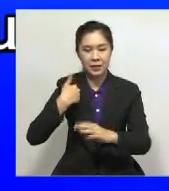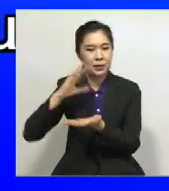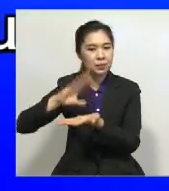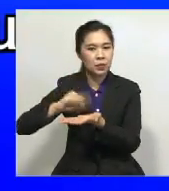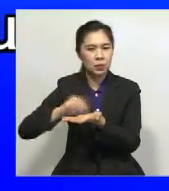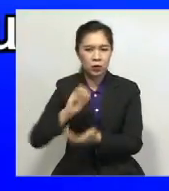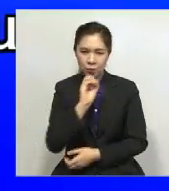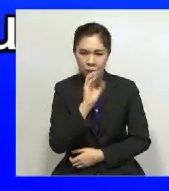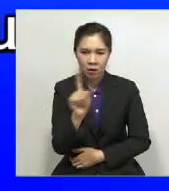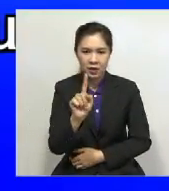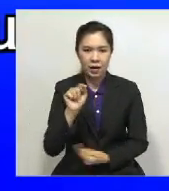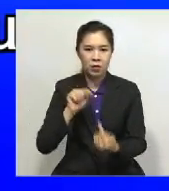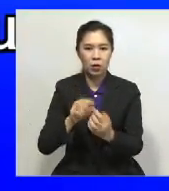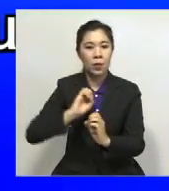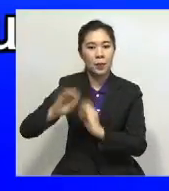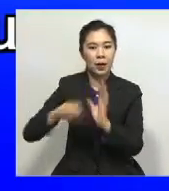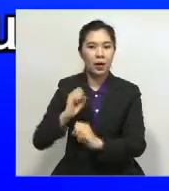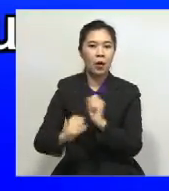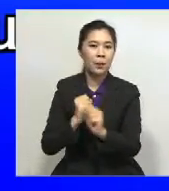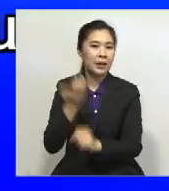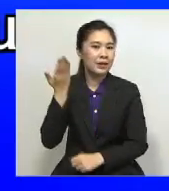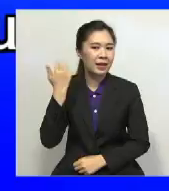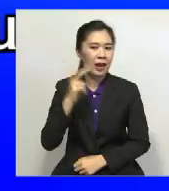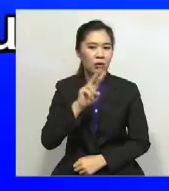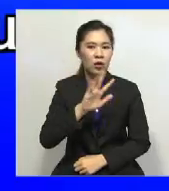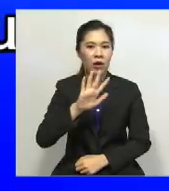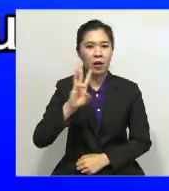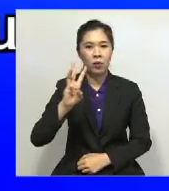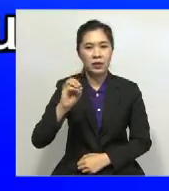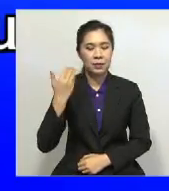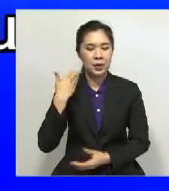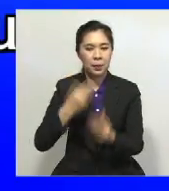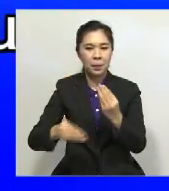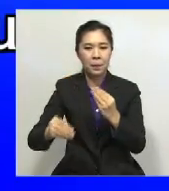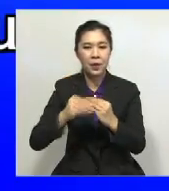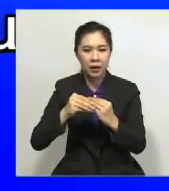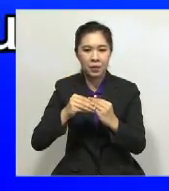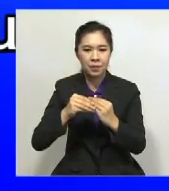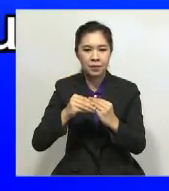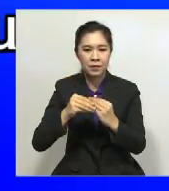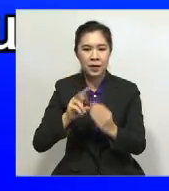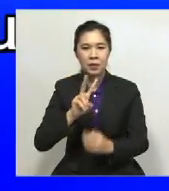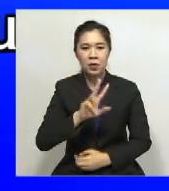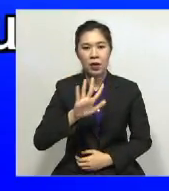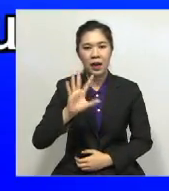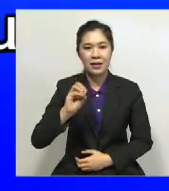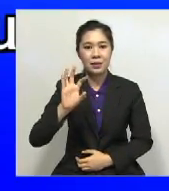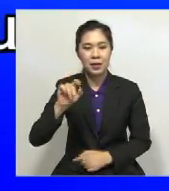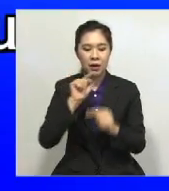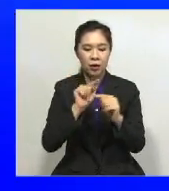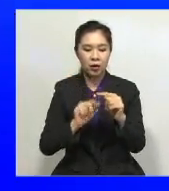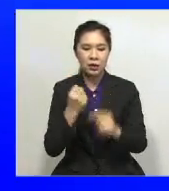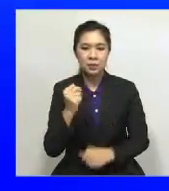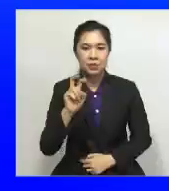ข้อมูลระบุนะคะว่าขยะพลาสติกเมื่อปีที่แล้วเนี่ยปี2560เพิ่มขึ้นจากปี2559มากถึ